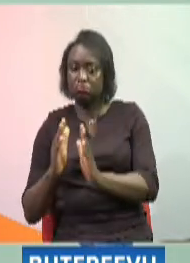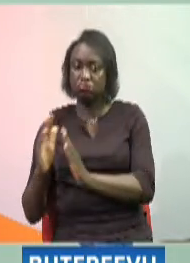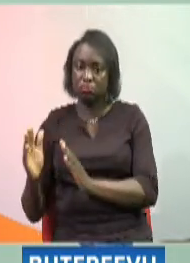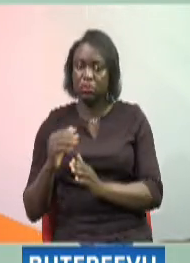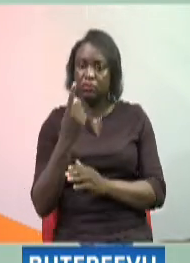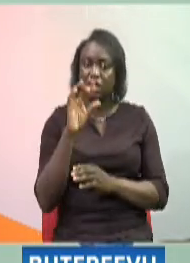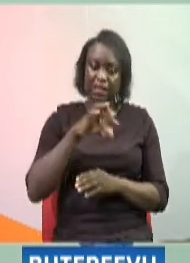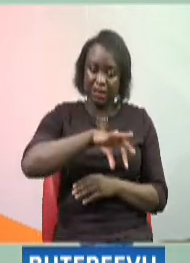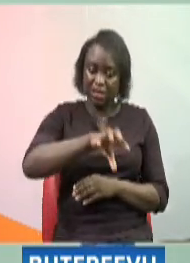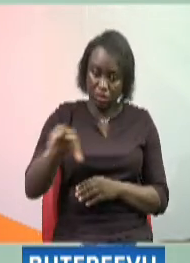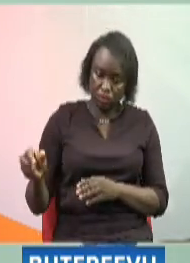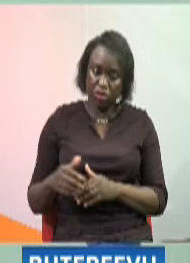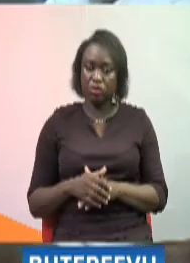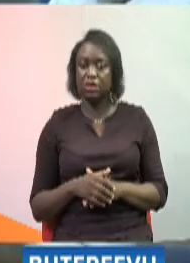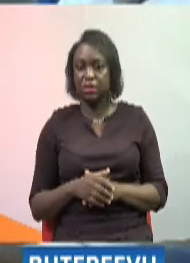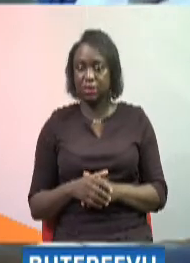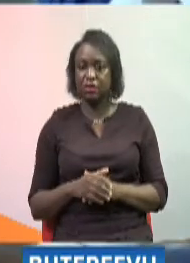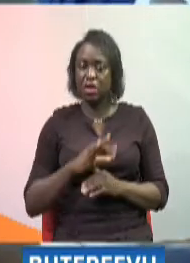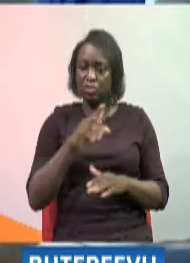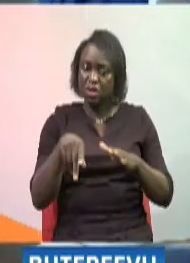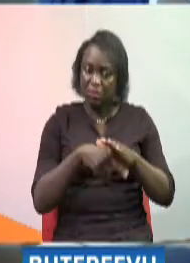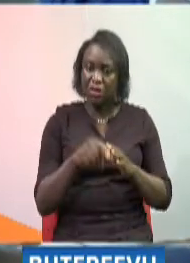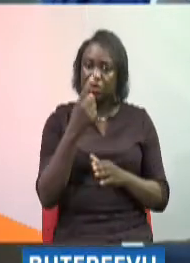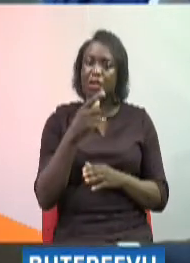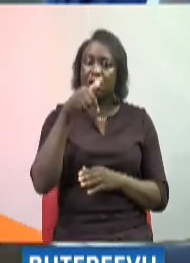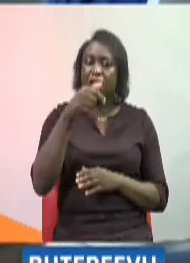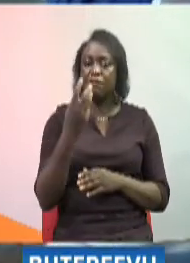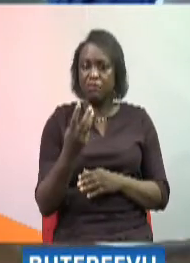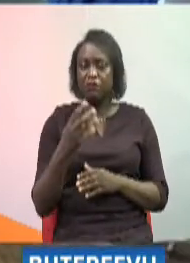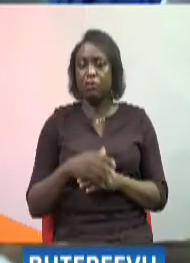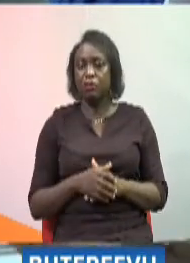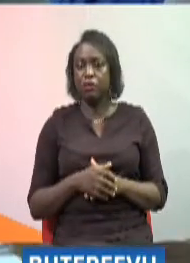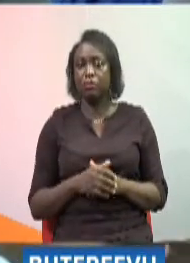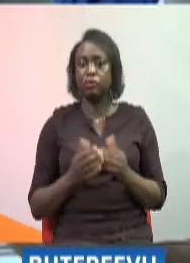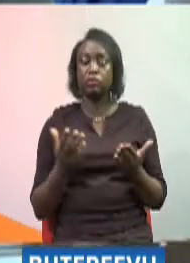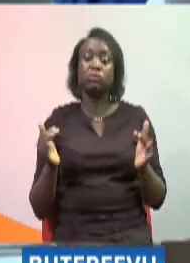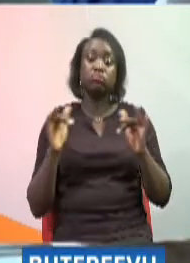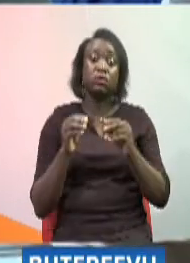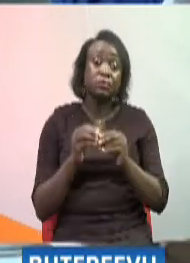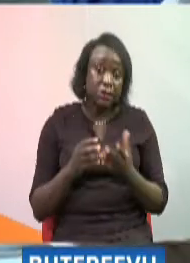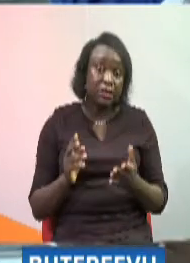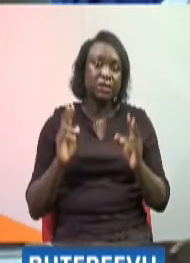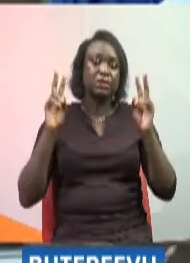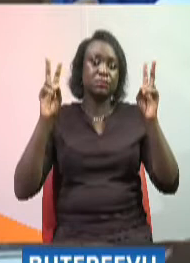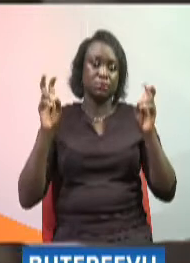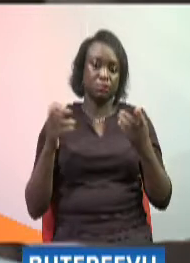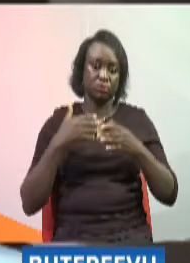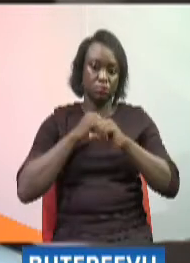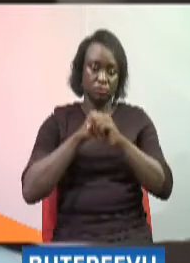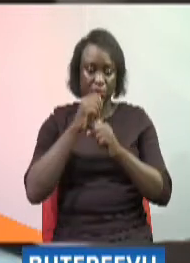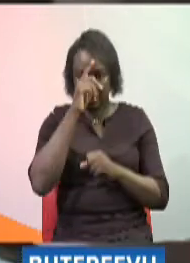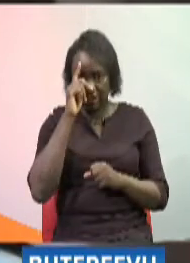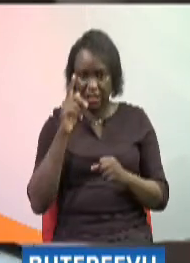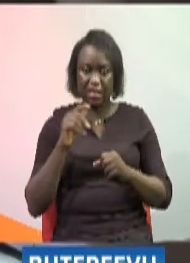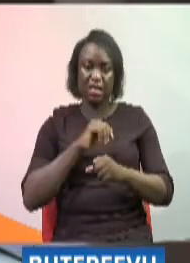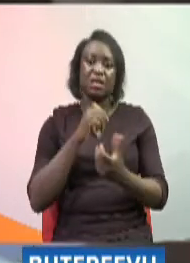ggombolo 1774. Ensisinkano eno etambulidde ku nsonga ez'enjawulo okuli okunyweza n'okutaasa Nnamulondo, okugabana